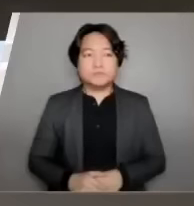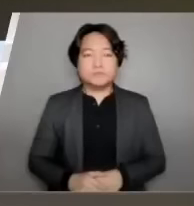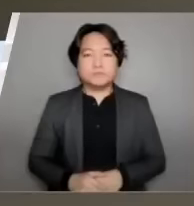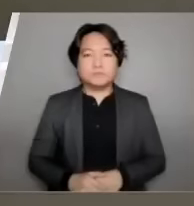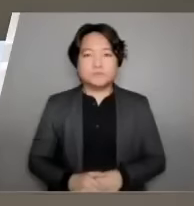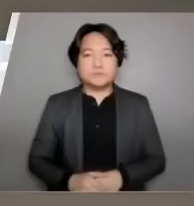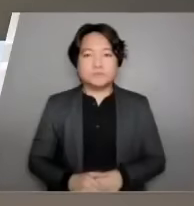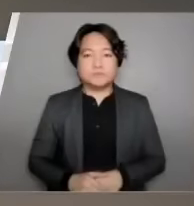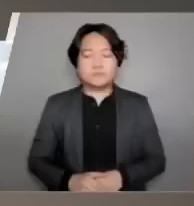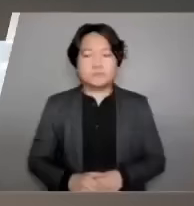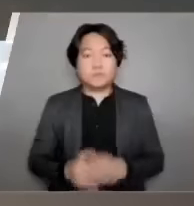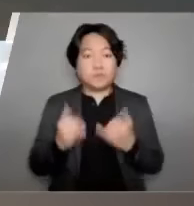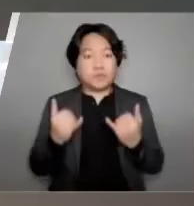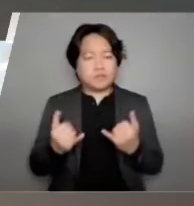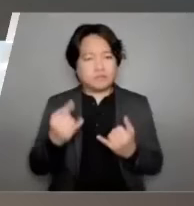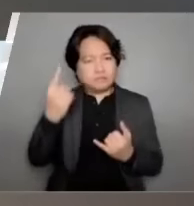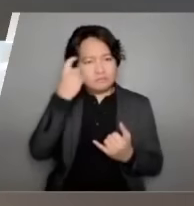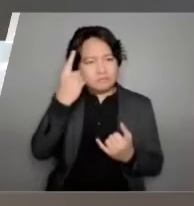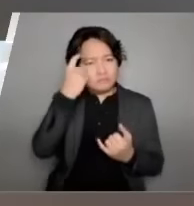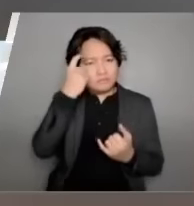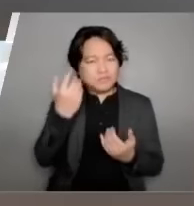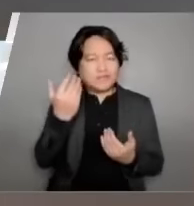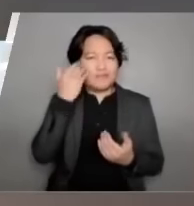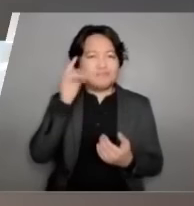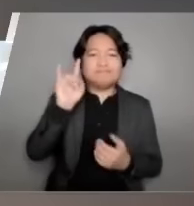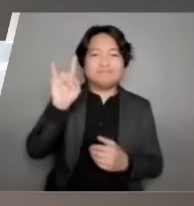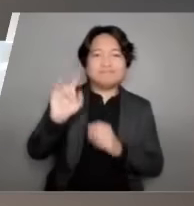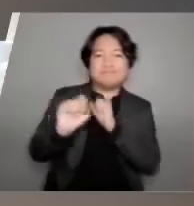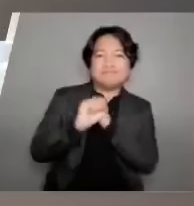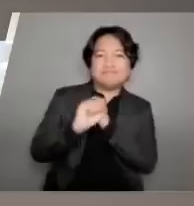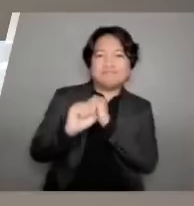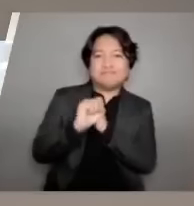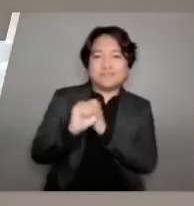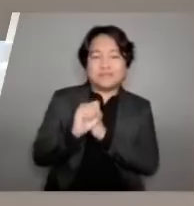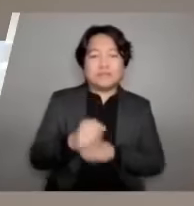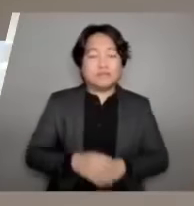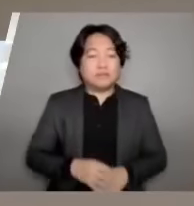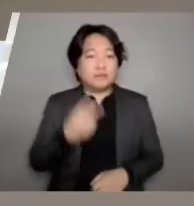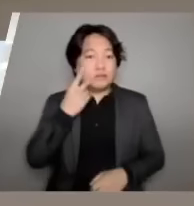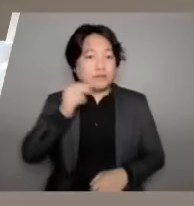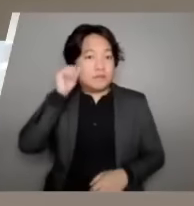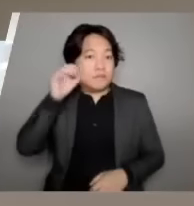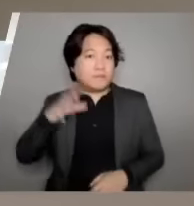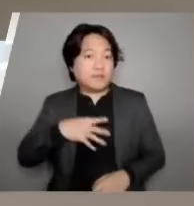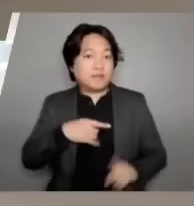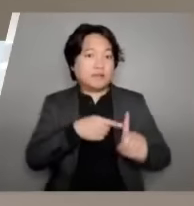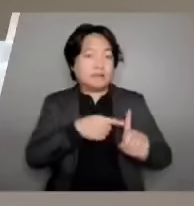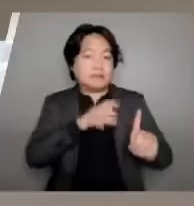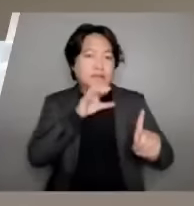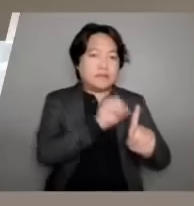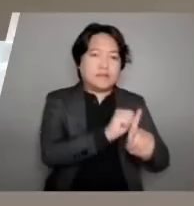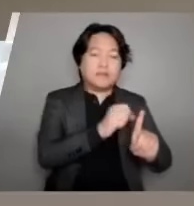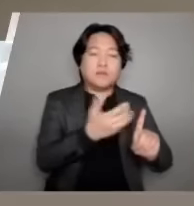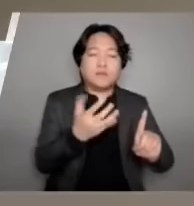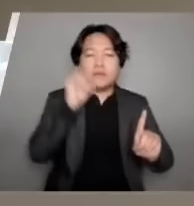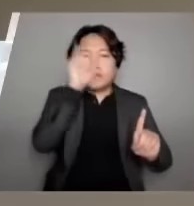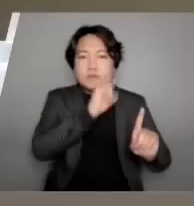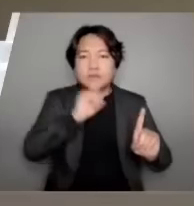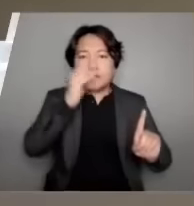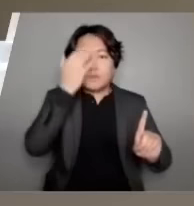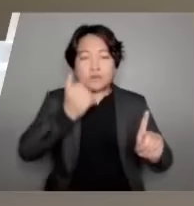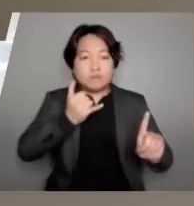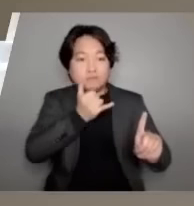Kinukwestiyon ngayon sa social media ang pagkakahuli sa lalaking ito sa Duenas, Iloilo. Kumalat kasi ang video ito kung